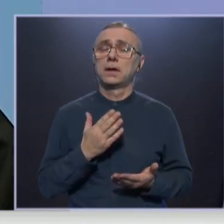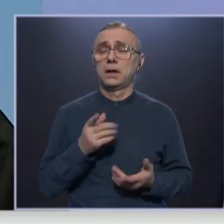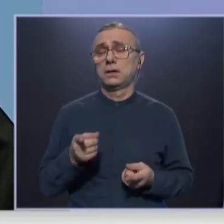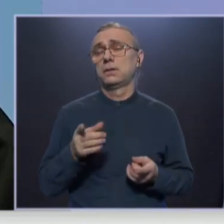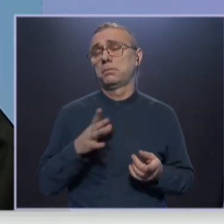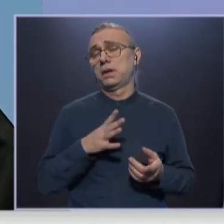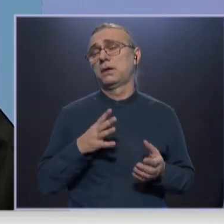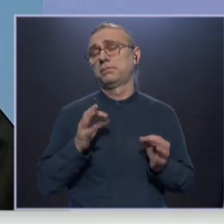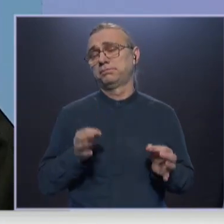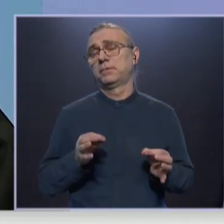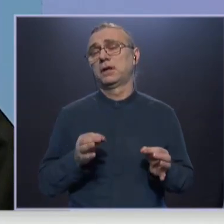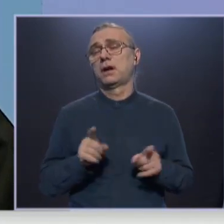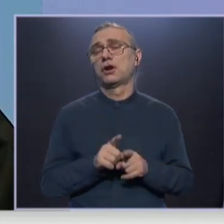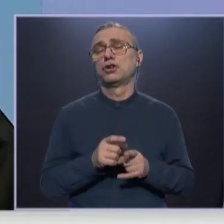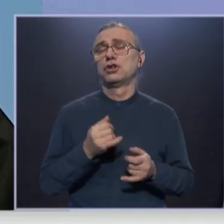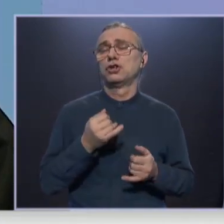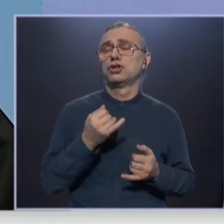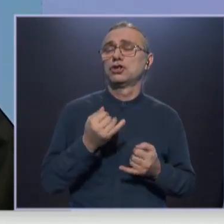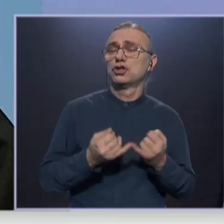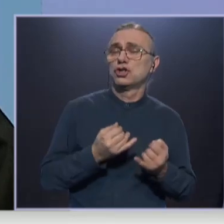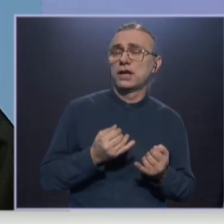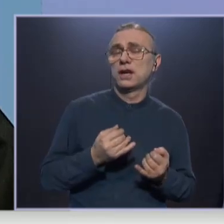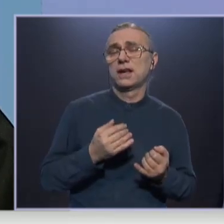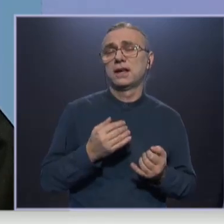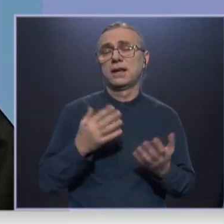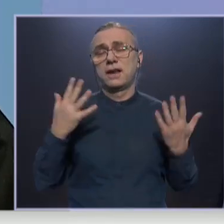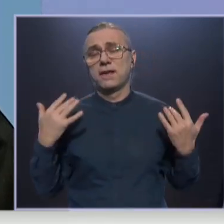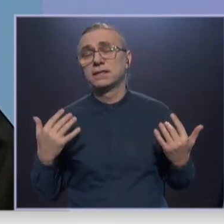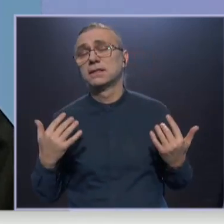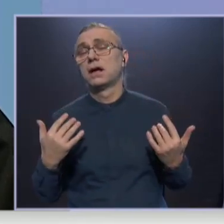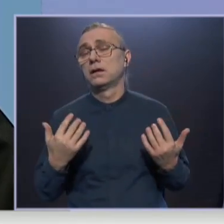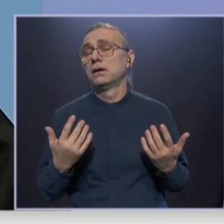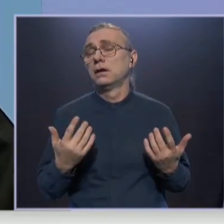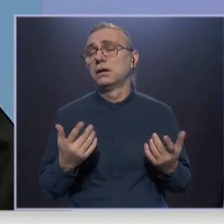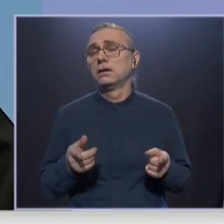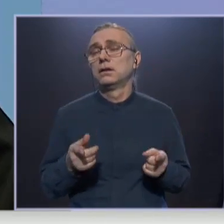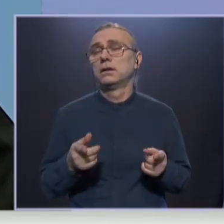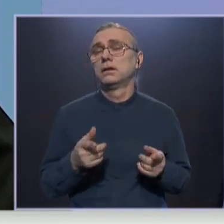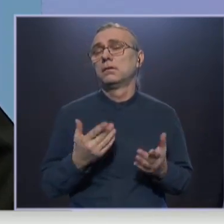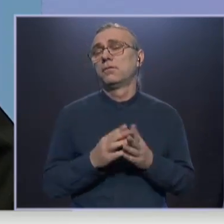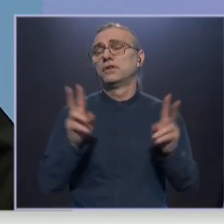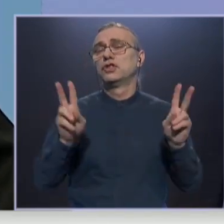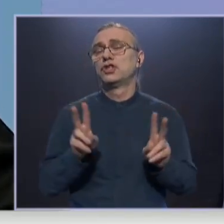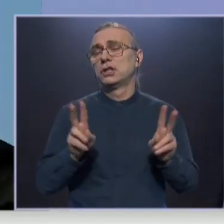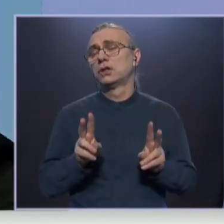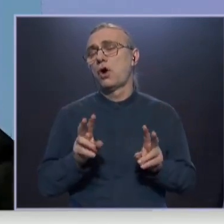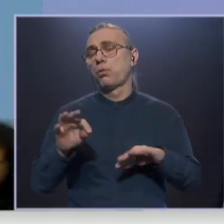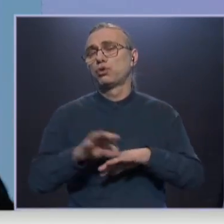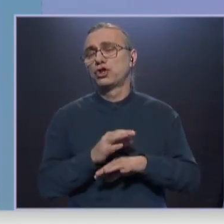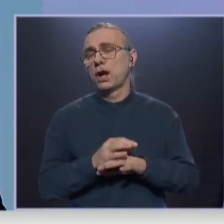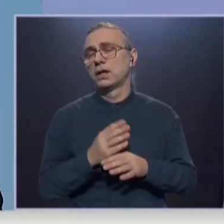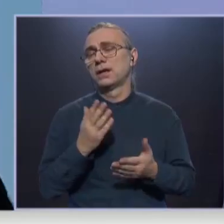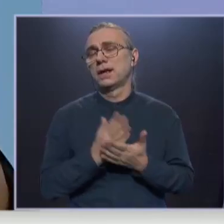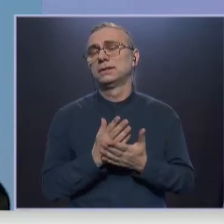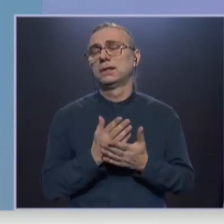невеста. Если мы посмотрим в древней церкви, использовался чин обручения, можно сказать, отдельно от венчания. У нас сейчас приходит